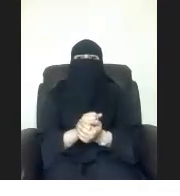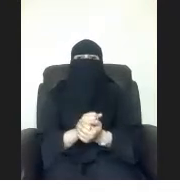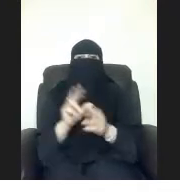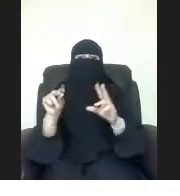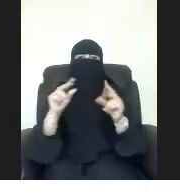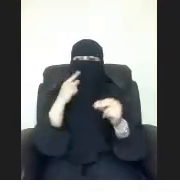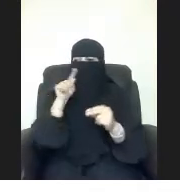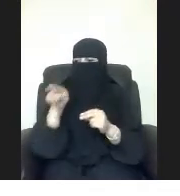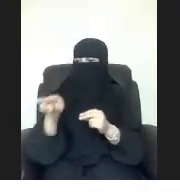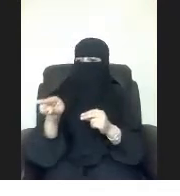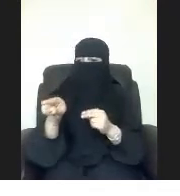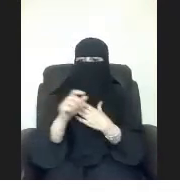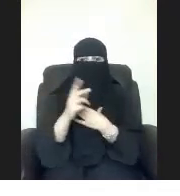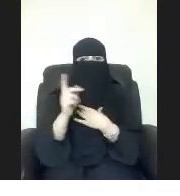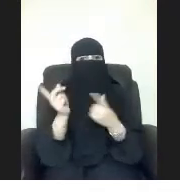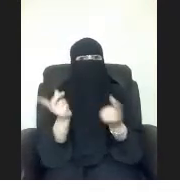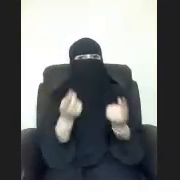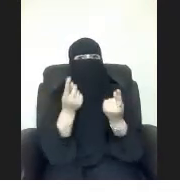هنا نوعين